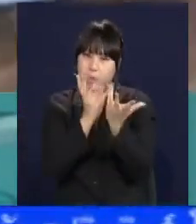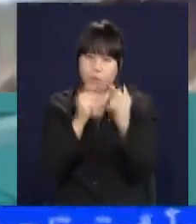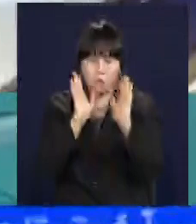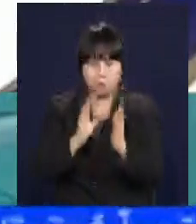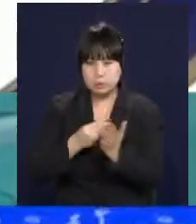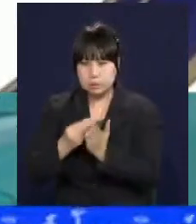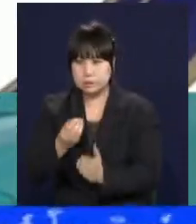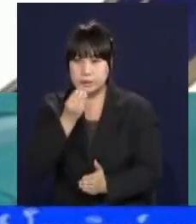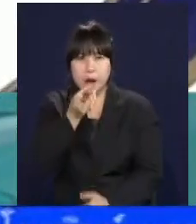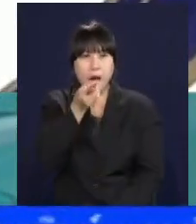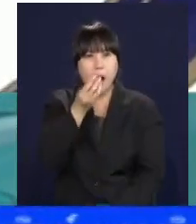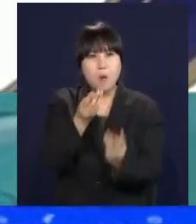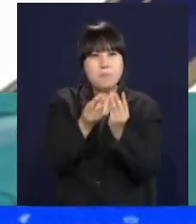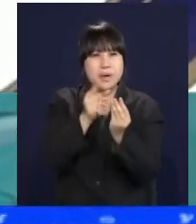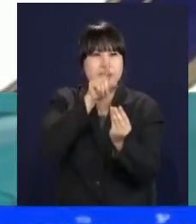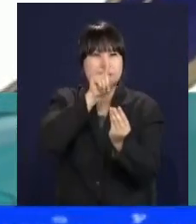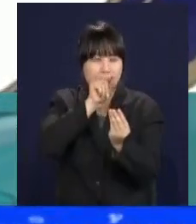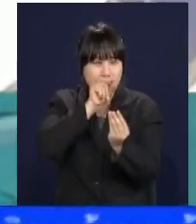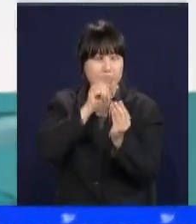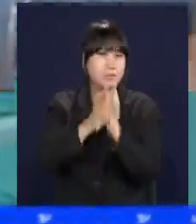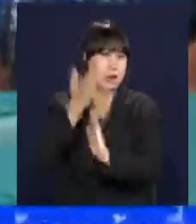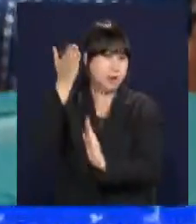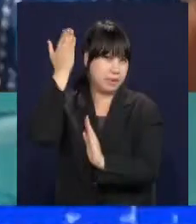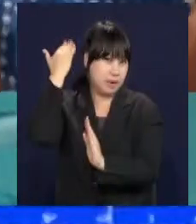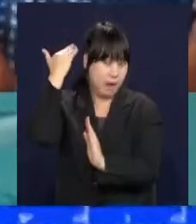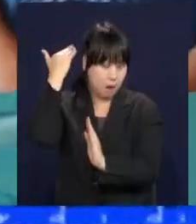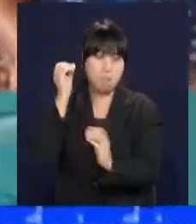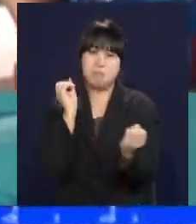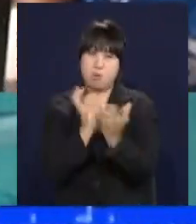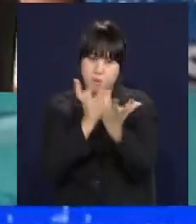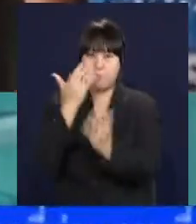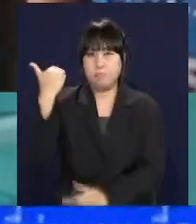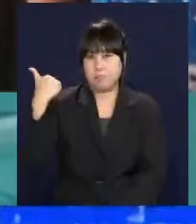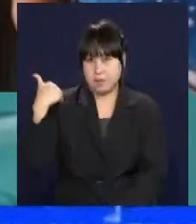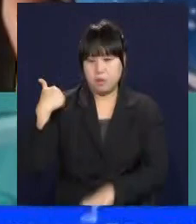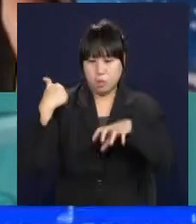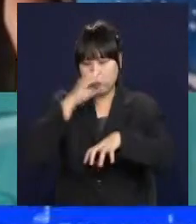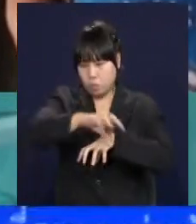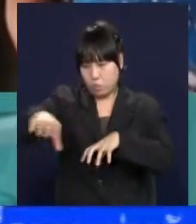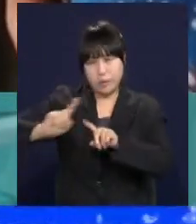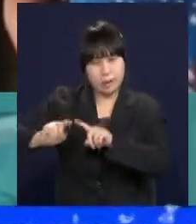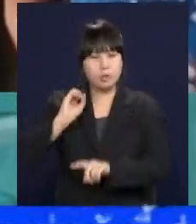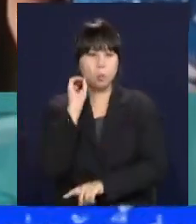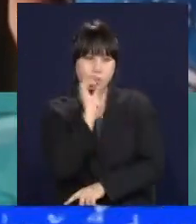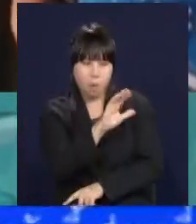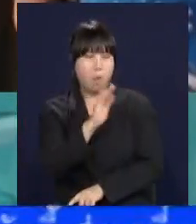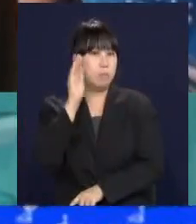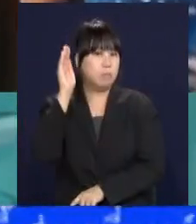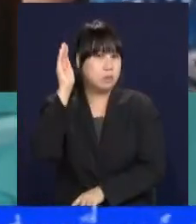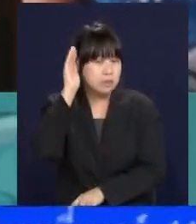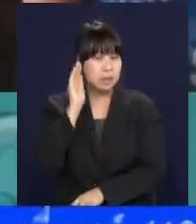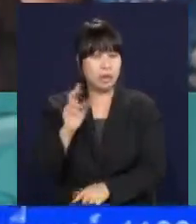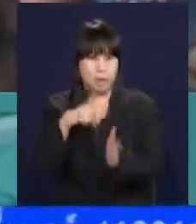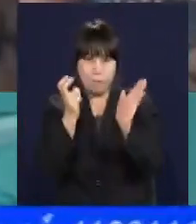การบริโภคข้าวมันไก่ในช่วงตลอดสัปดาห์ที่ผ่านมาวนหลายหน่วยงานที่เกี่ยวข้องต้องออกมาเรียกความเชื่อมั่นให้การรับ